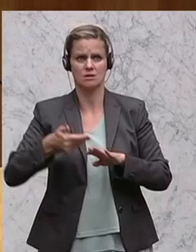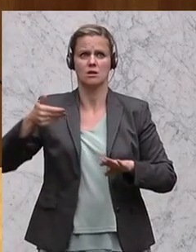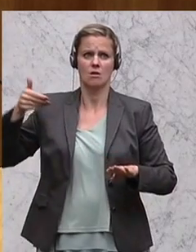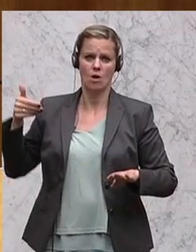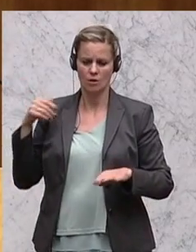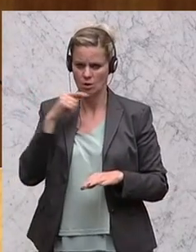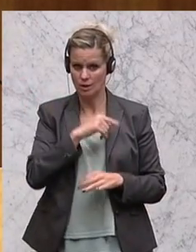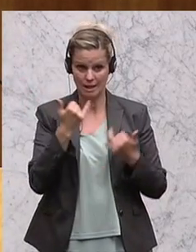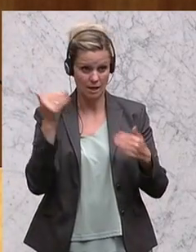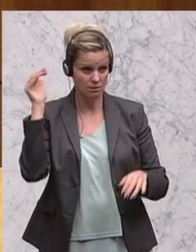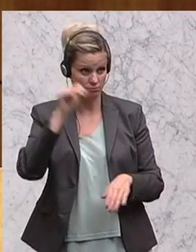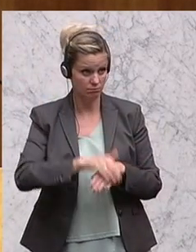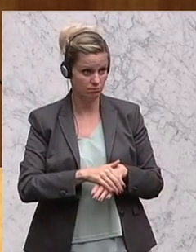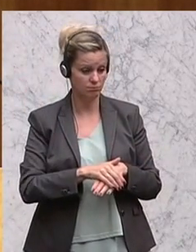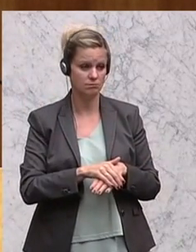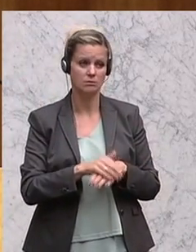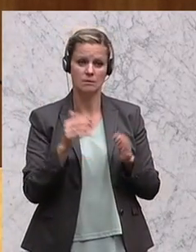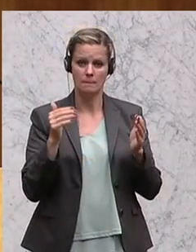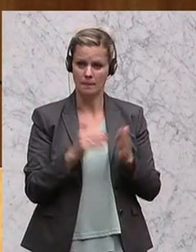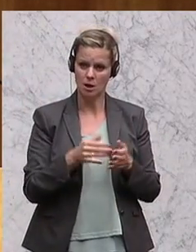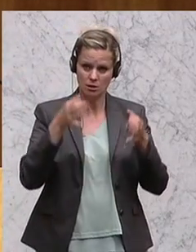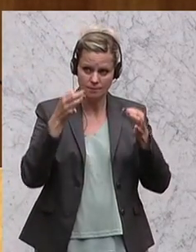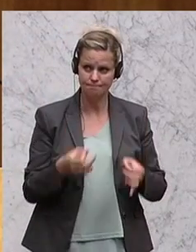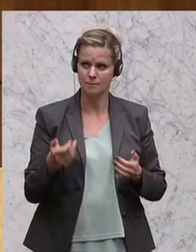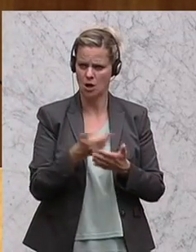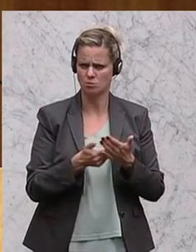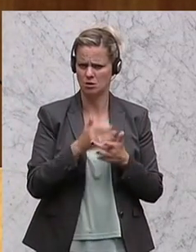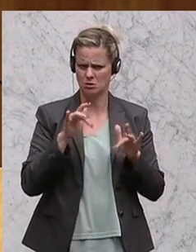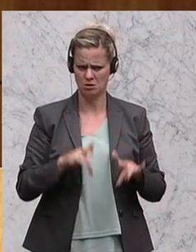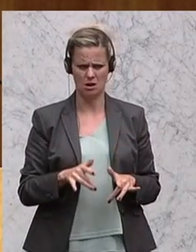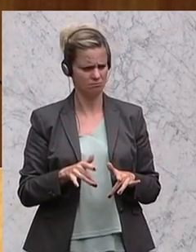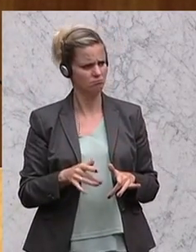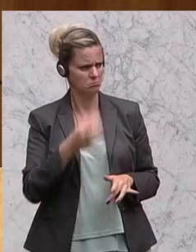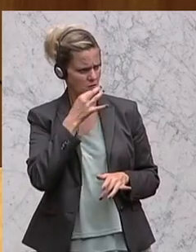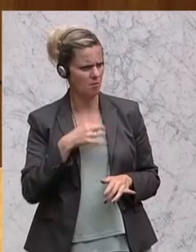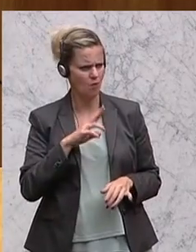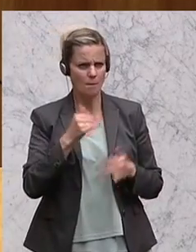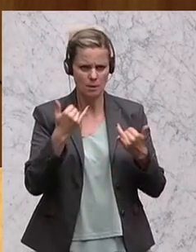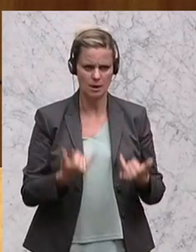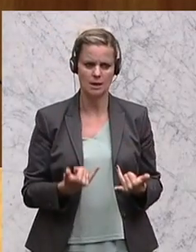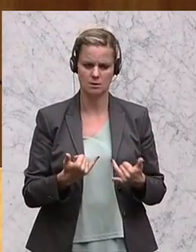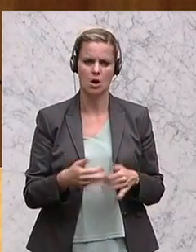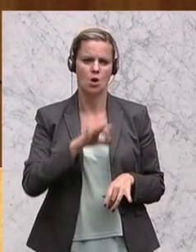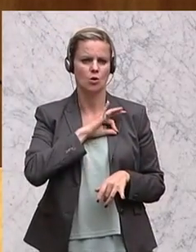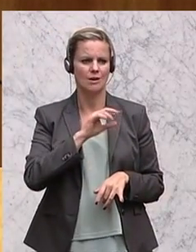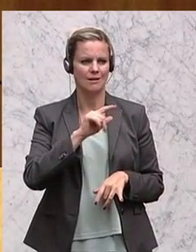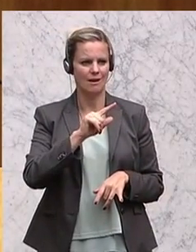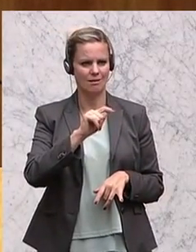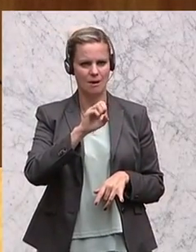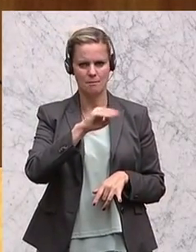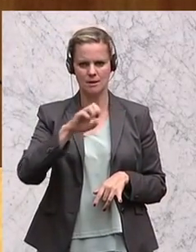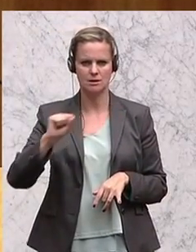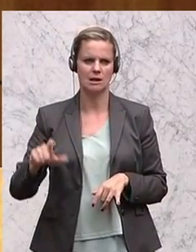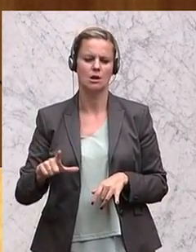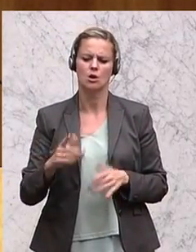man da erst jetzt draufkommt, dass man so eine entsprechend fundierte Ausbildung braucht. Und wie es mein Kollege Demesl schon gesagt hat, da ist es dann schön, wenn die SPÖ sagt, die